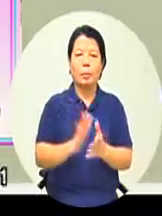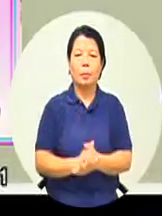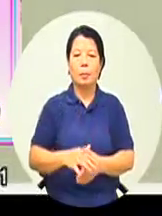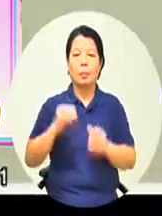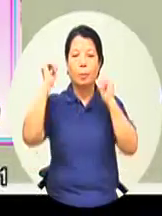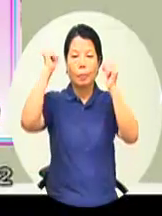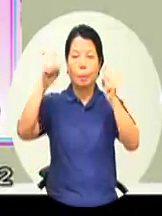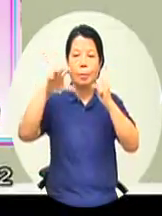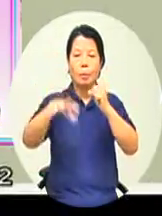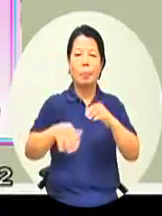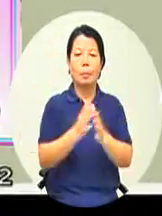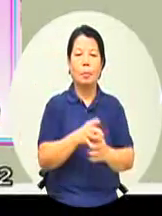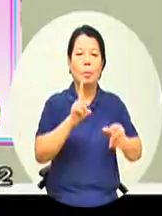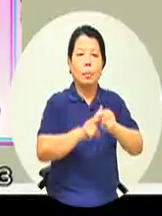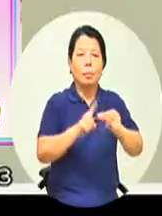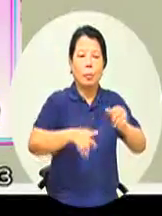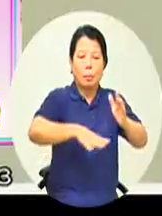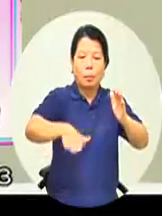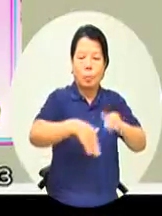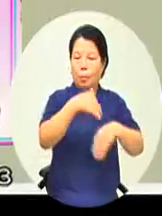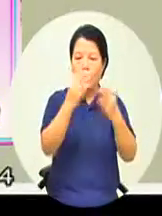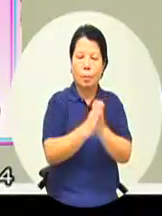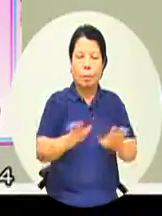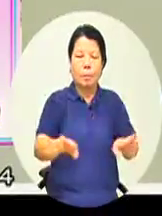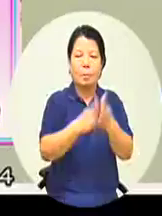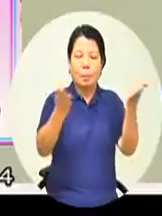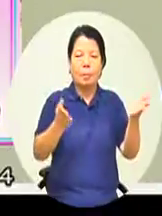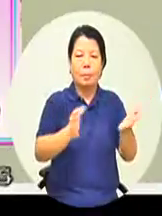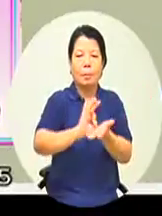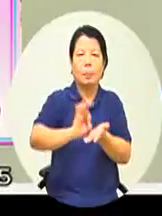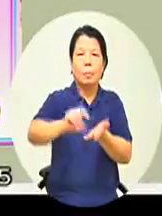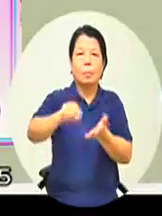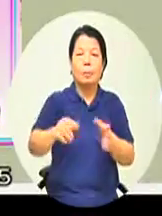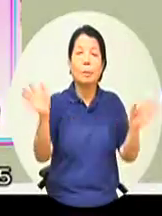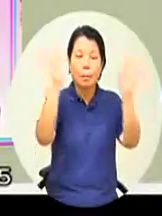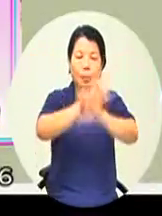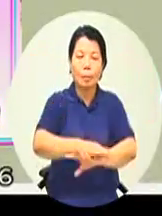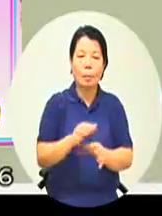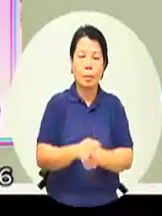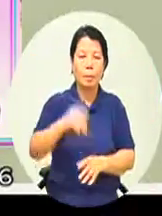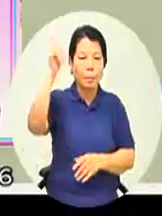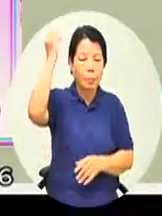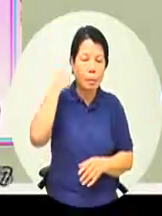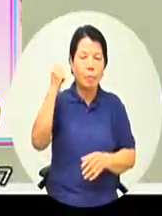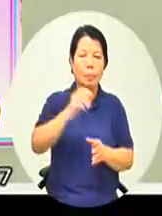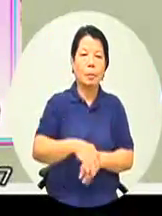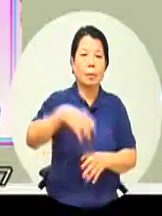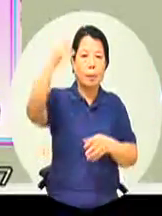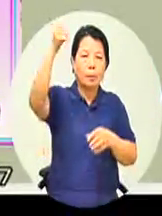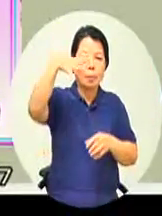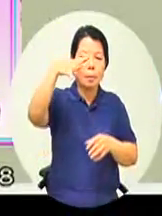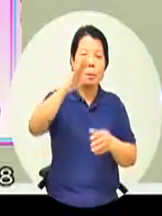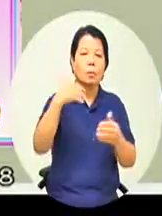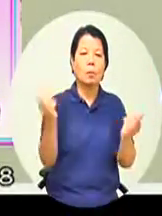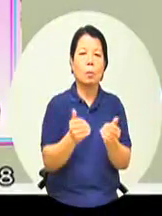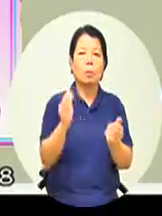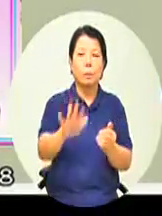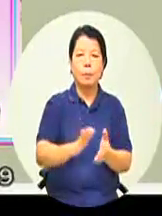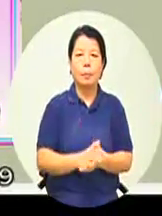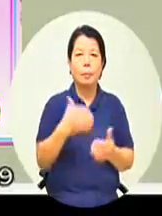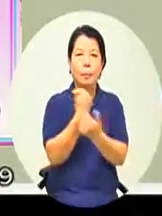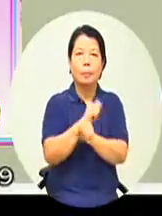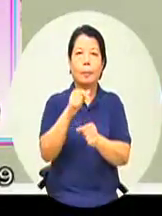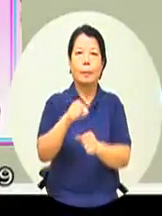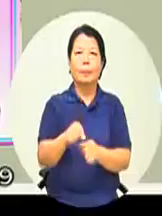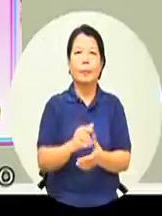者是中庭，这拢会当开放，哦，可是，在晚上或晨间哦，有时候照明的问题，当然也考虑